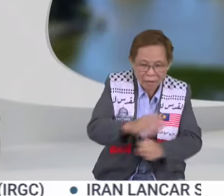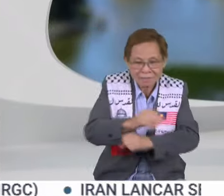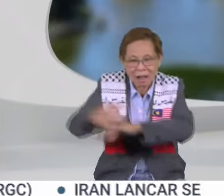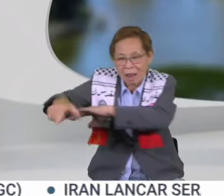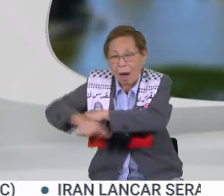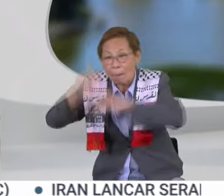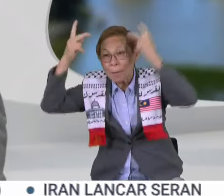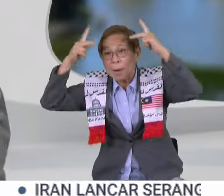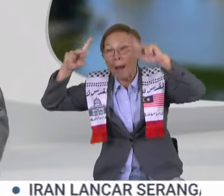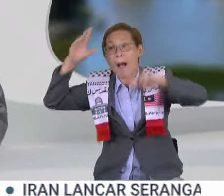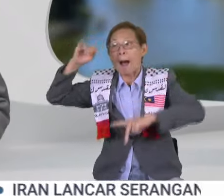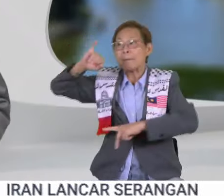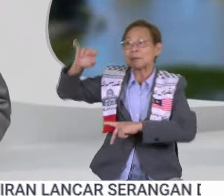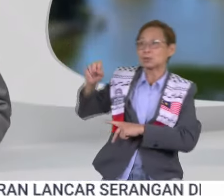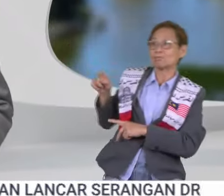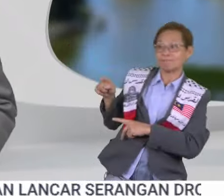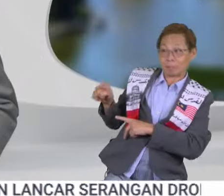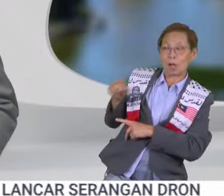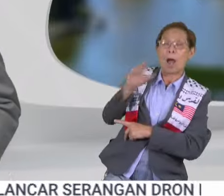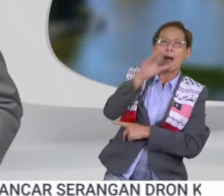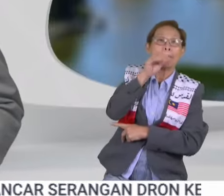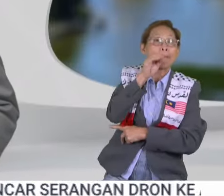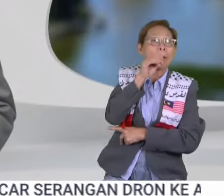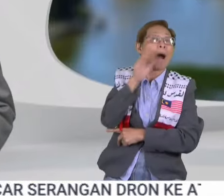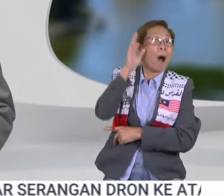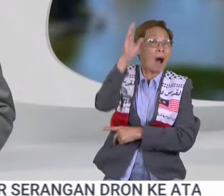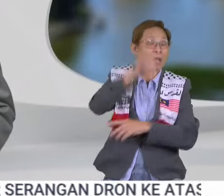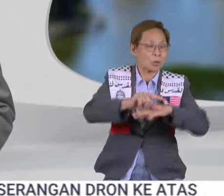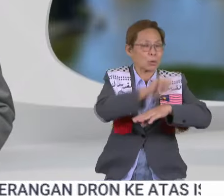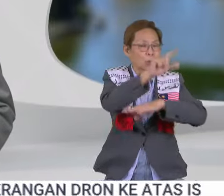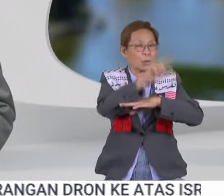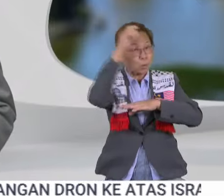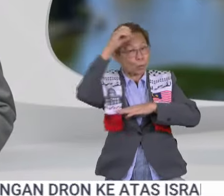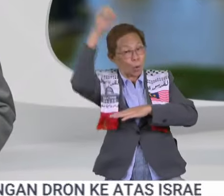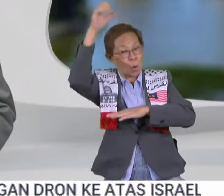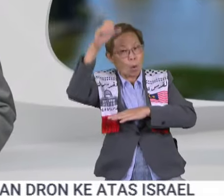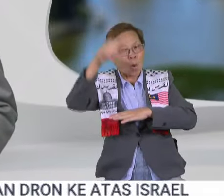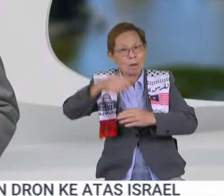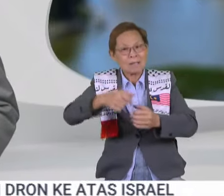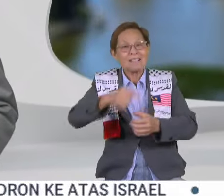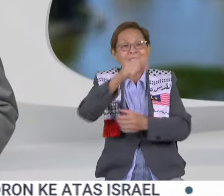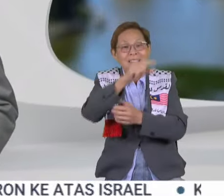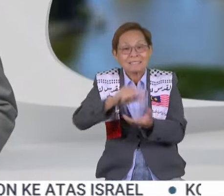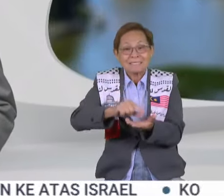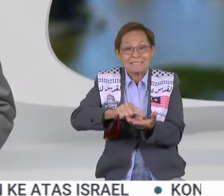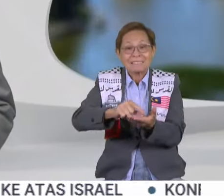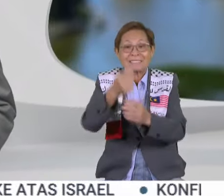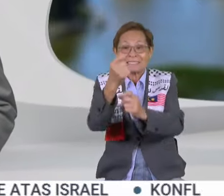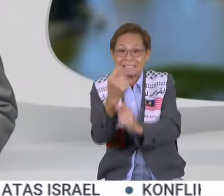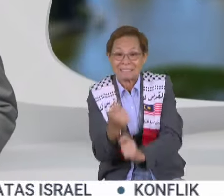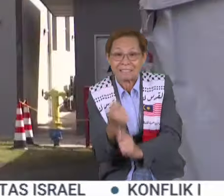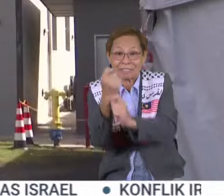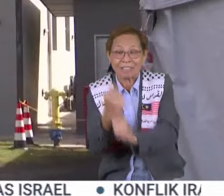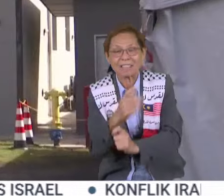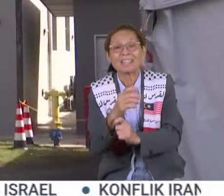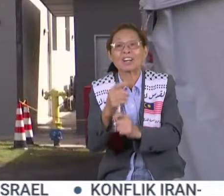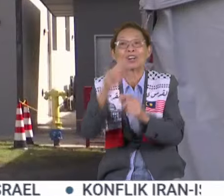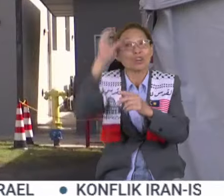Premier Dato' Patinggi Tan Sri Abang Johari Tonopeng berkata ia akan menggunakan konsep graviti dan ombak.